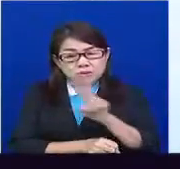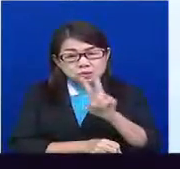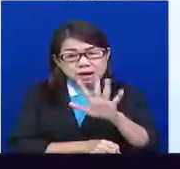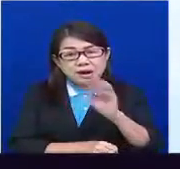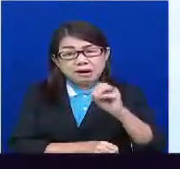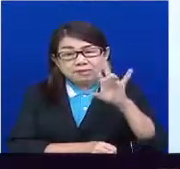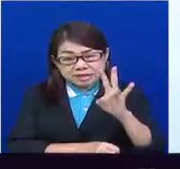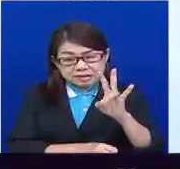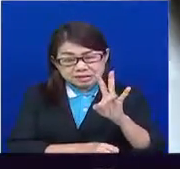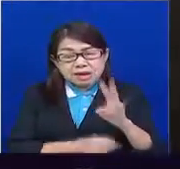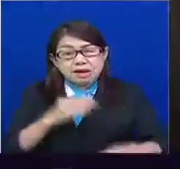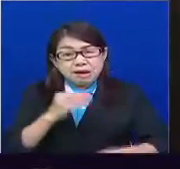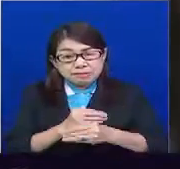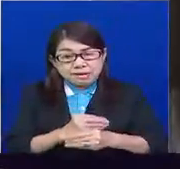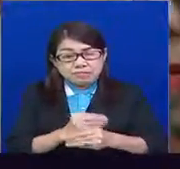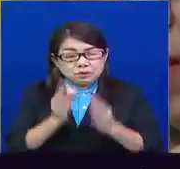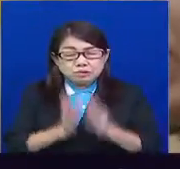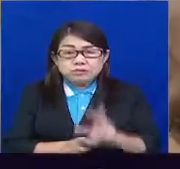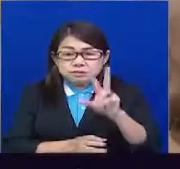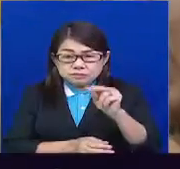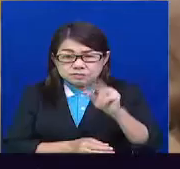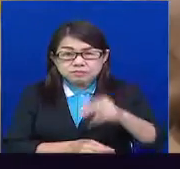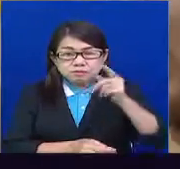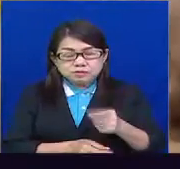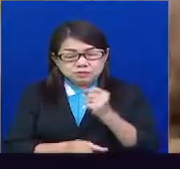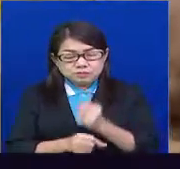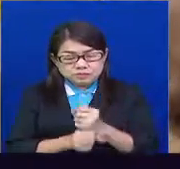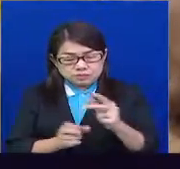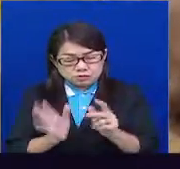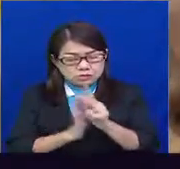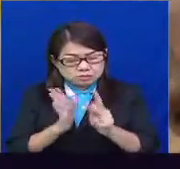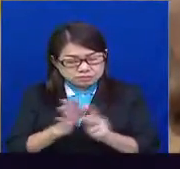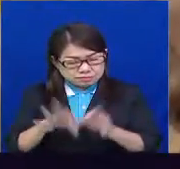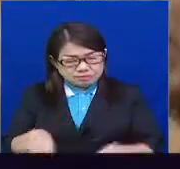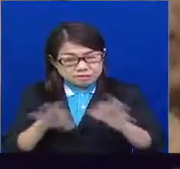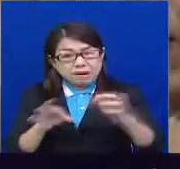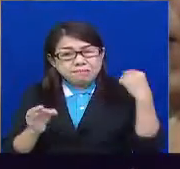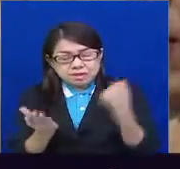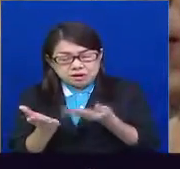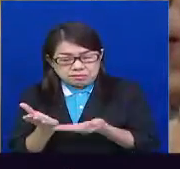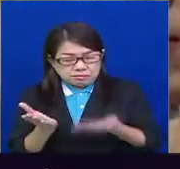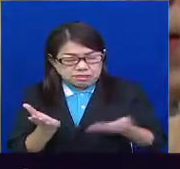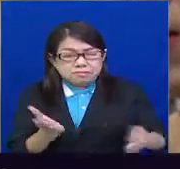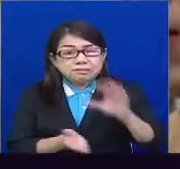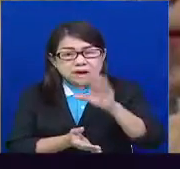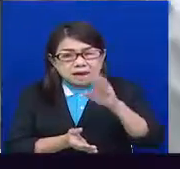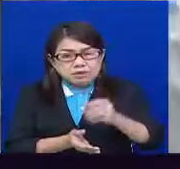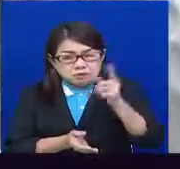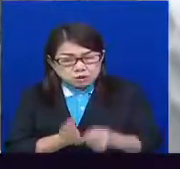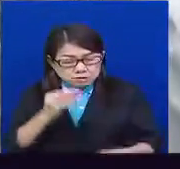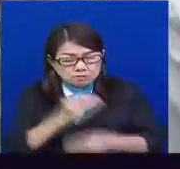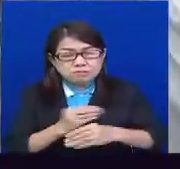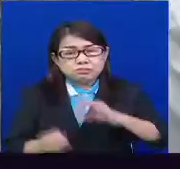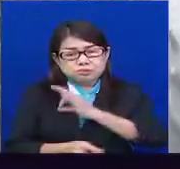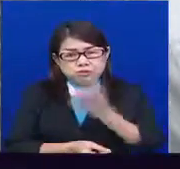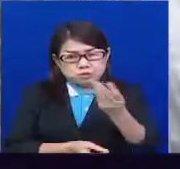คนว่าเพราะมีกฎหมายสำคัญที่ต้องเร่งดำเนินการถึง 50ฉบับจึงต้องเพิ่มสมาชิกเพื่อไม่ให้เกิดความล่าช้าส่วนแม่น้ำสสาย